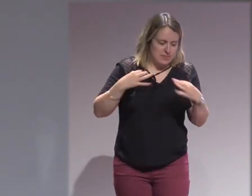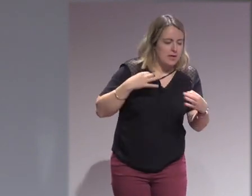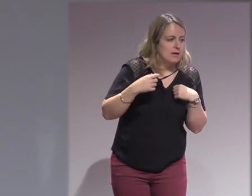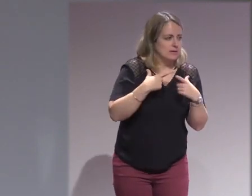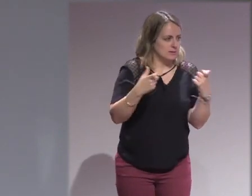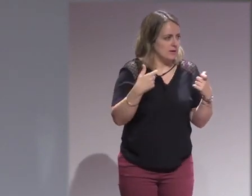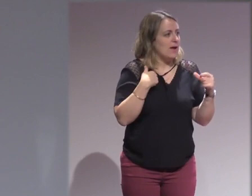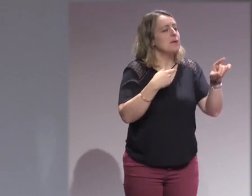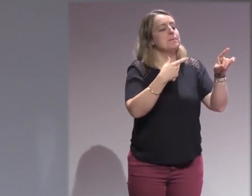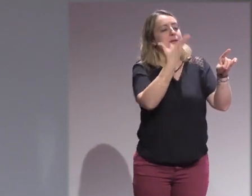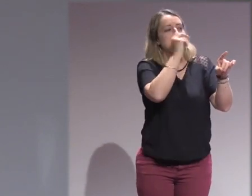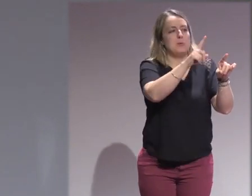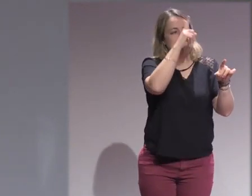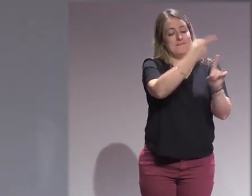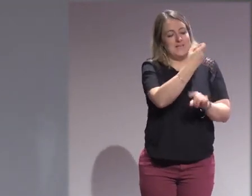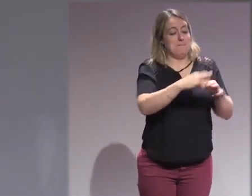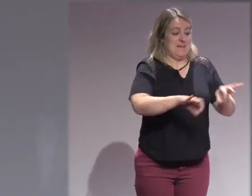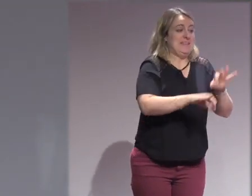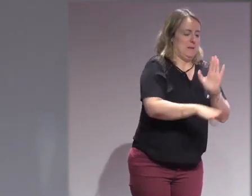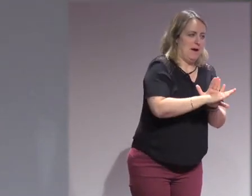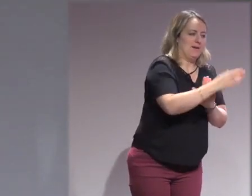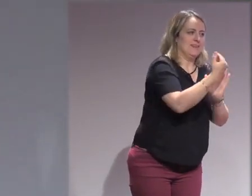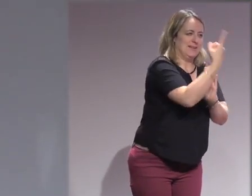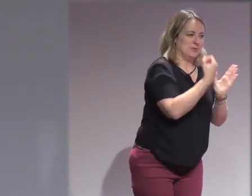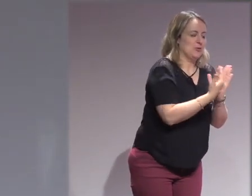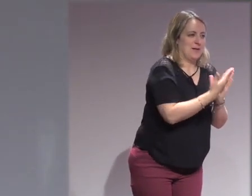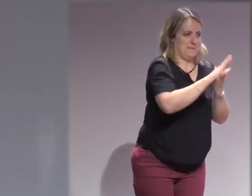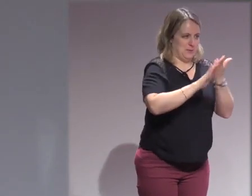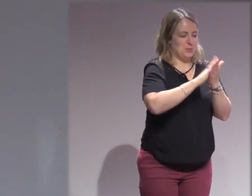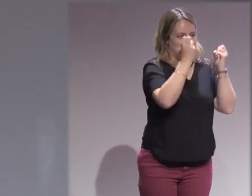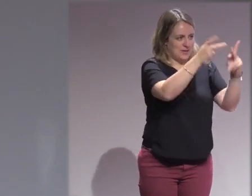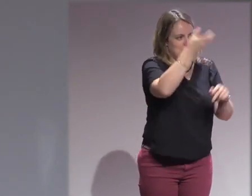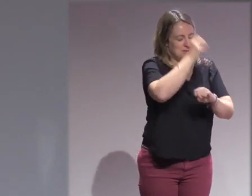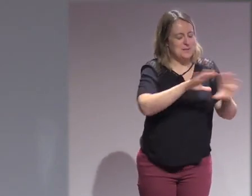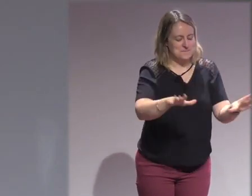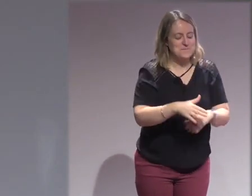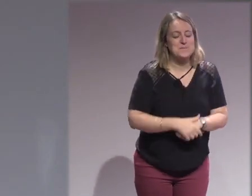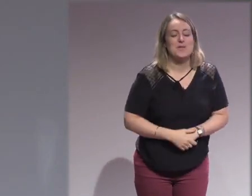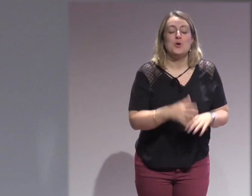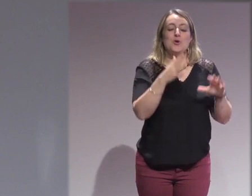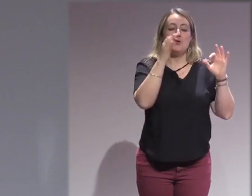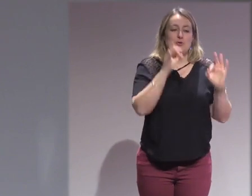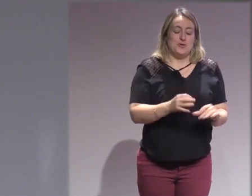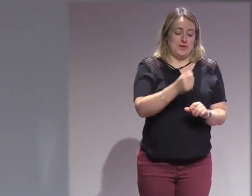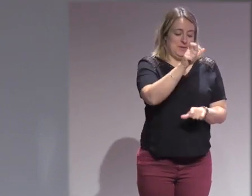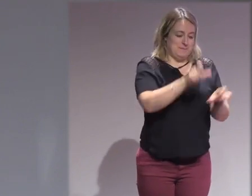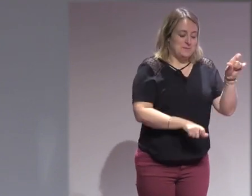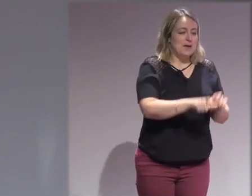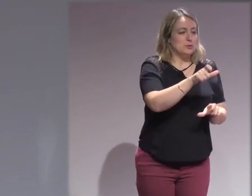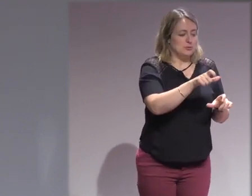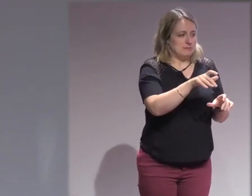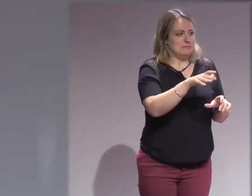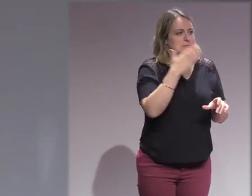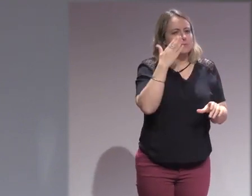n'avais pas compris que c'était le pays de départ. Oui, okay. Voilà, pardon. Super, merci. C'était ça. Oui, donc pour les personnes qui ne sont pas familières